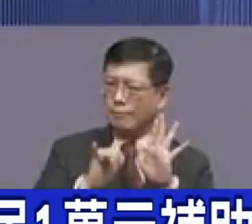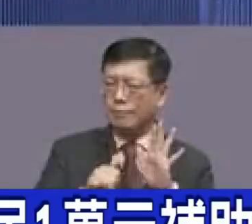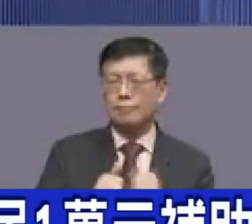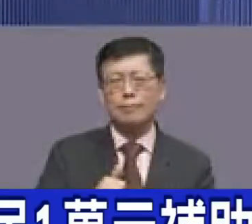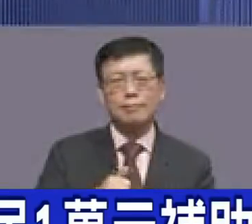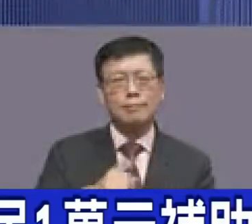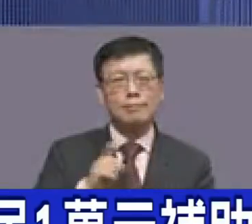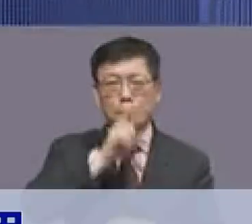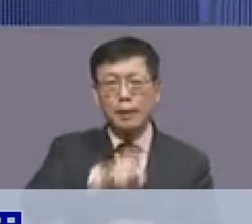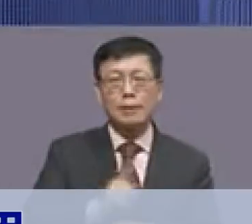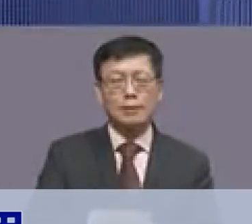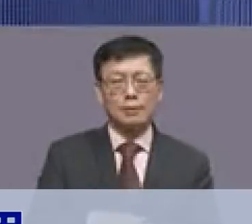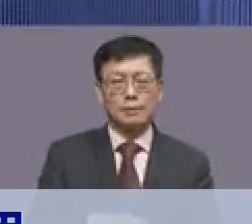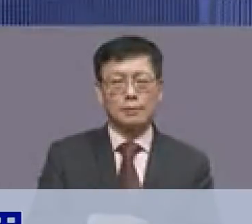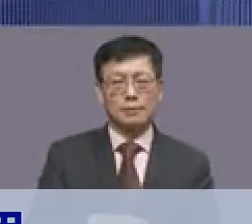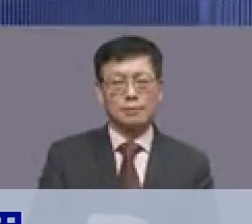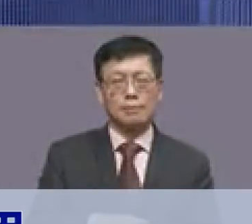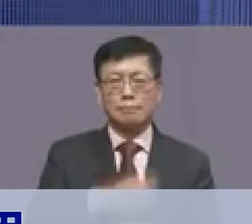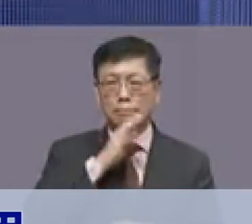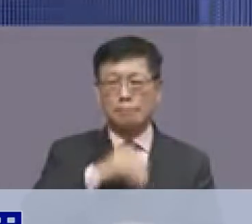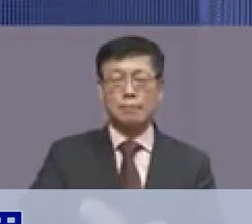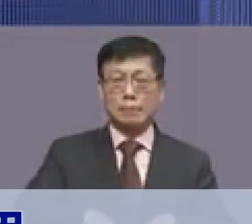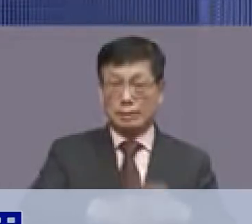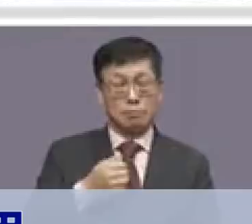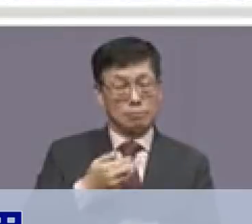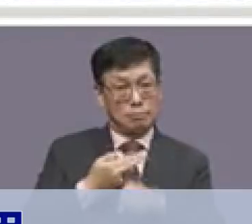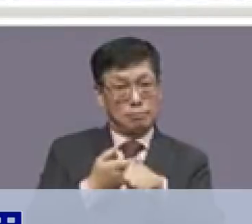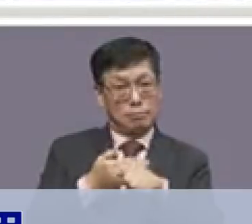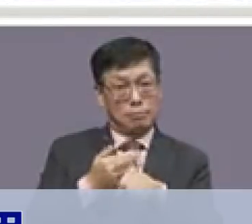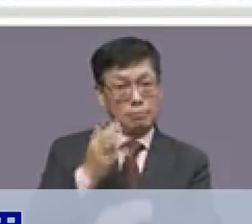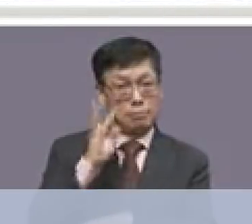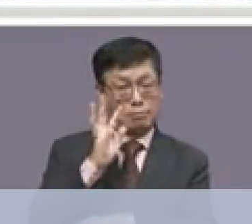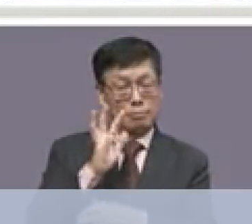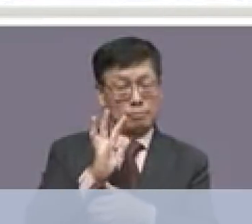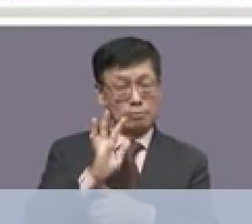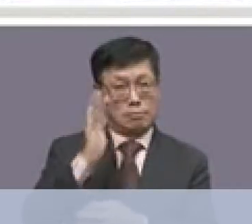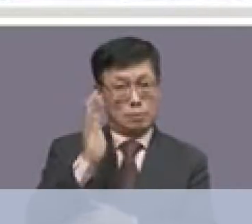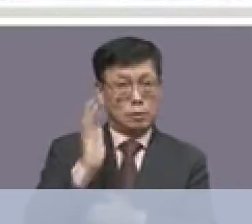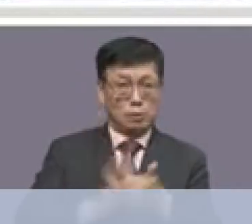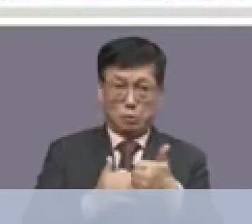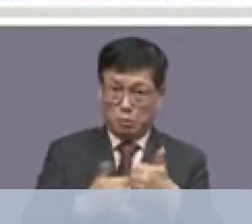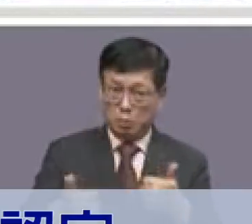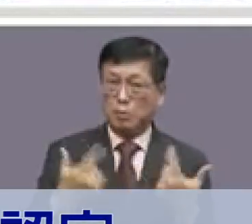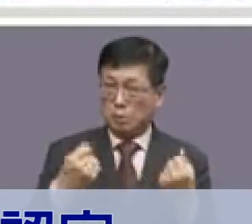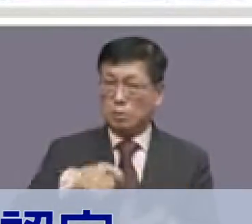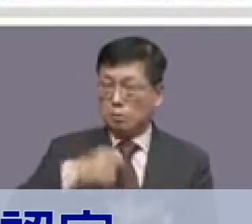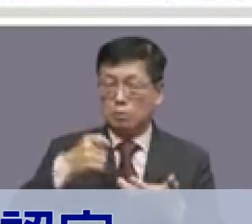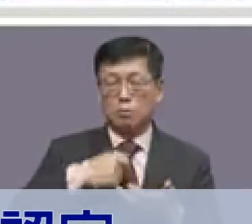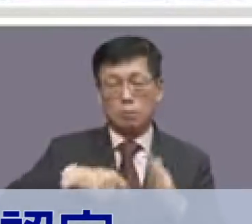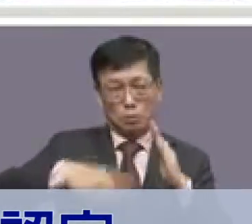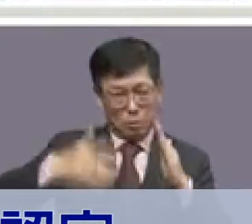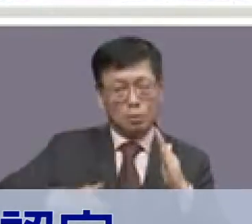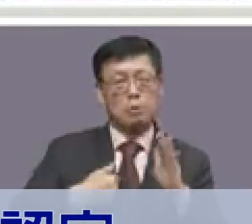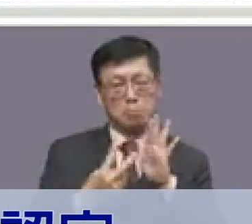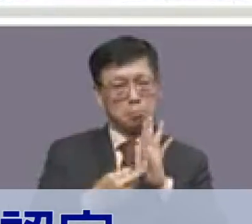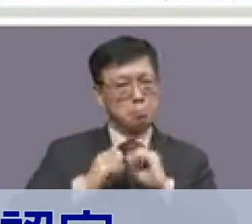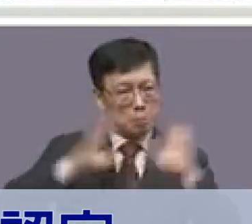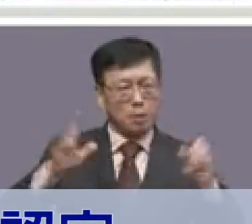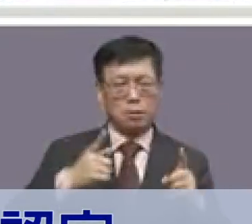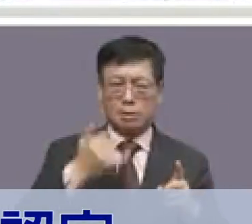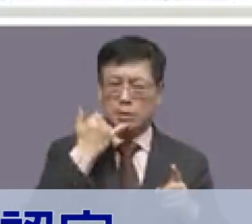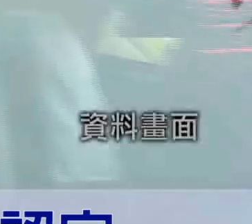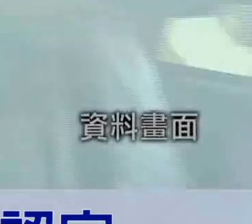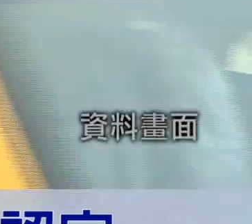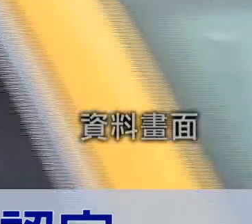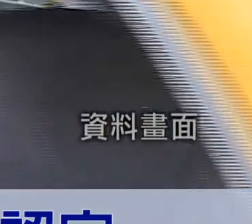路。 是我们现在就要开仓计重，院长的指示怎么样从宽从优从速的来